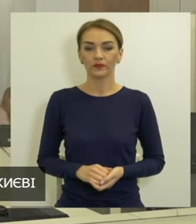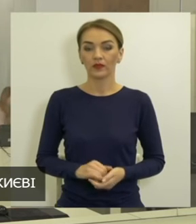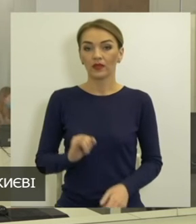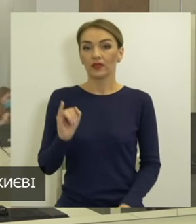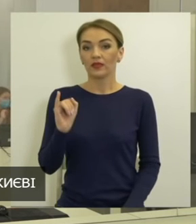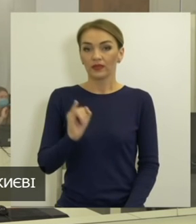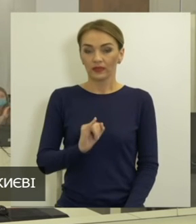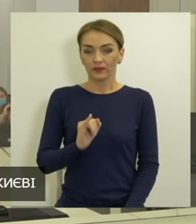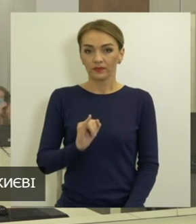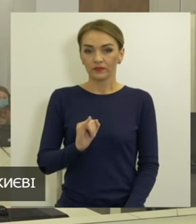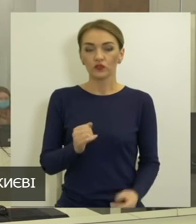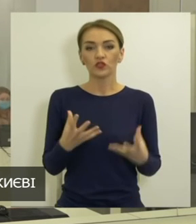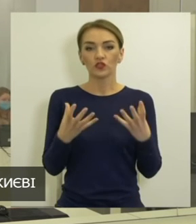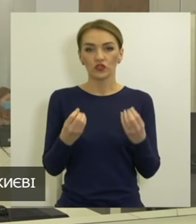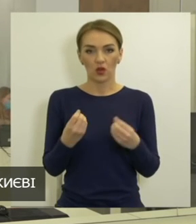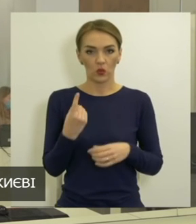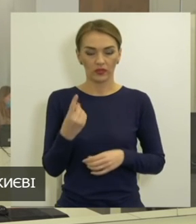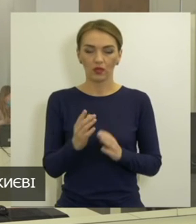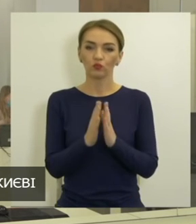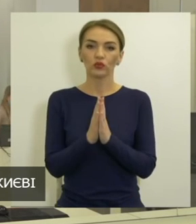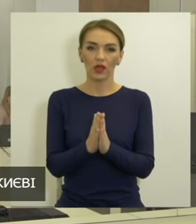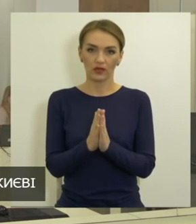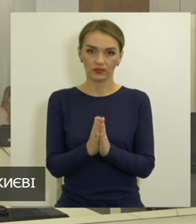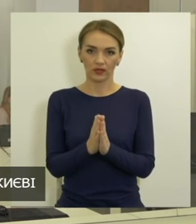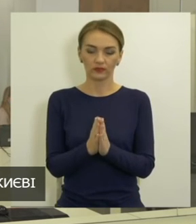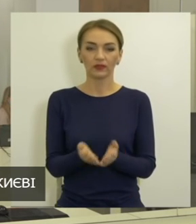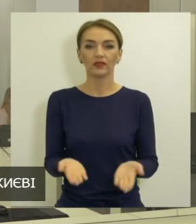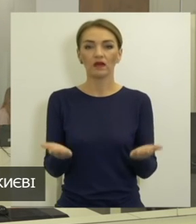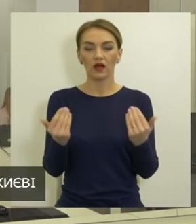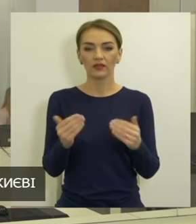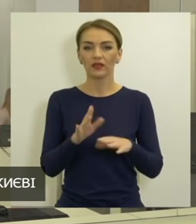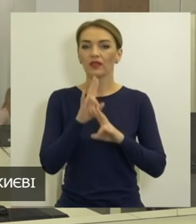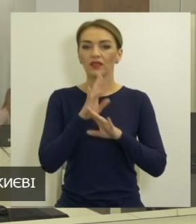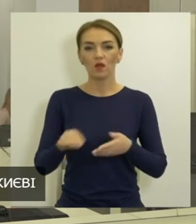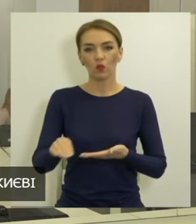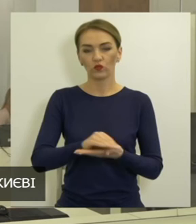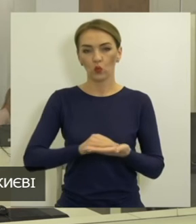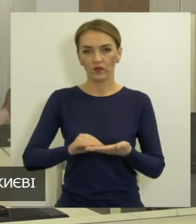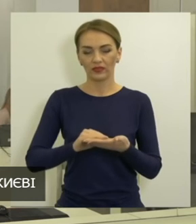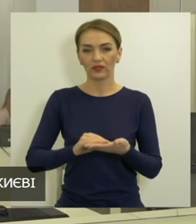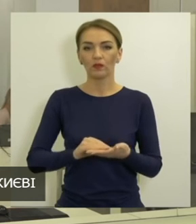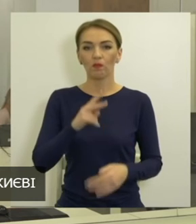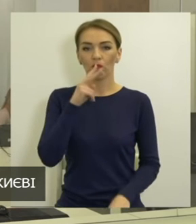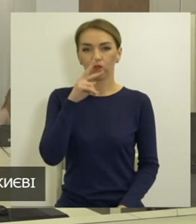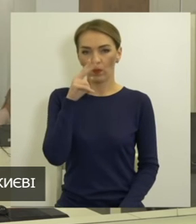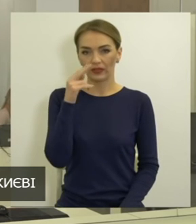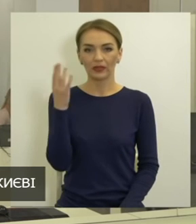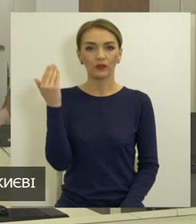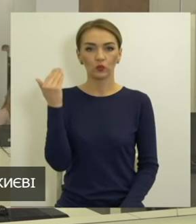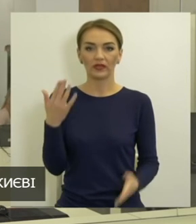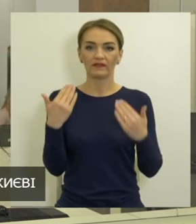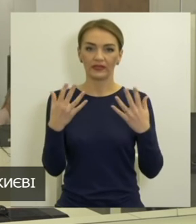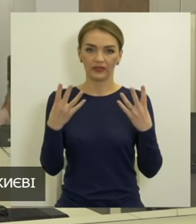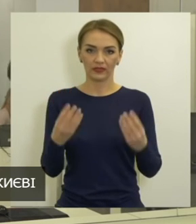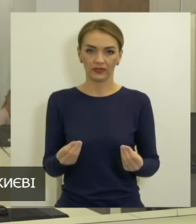І ще одне, будь ласка, давайте не повторювати помилки минулих